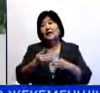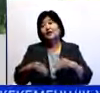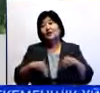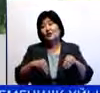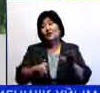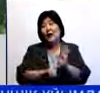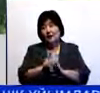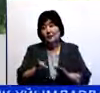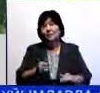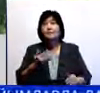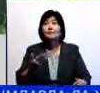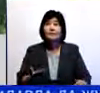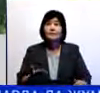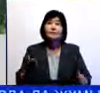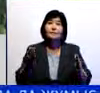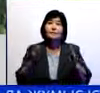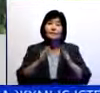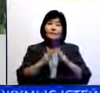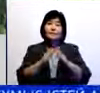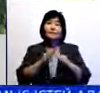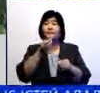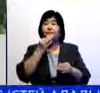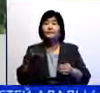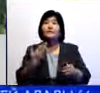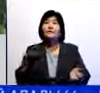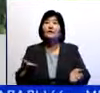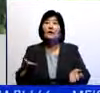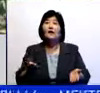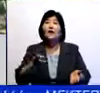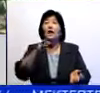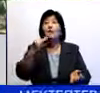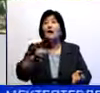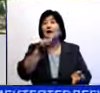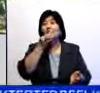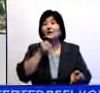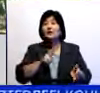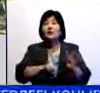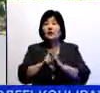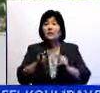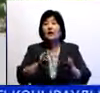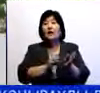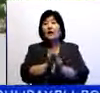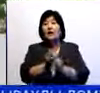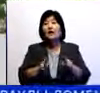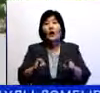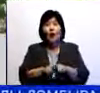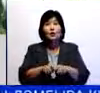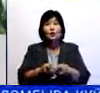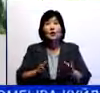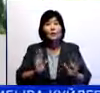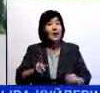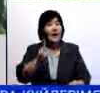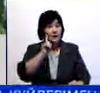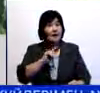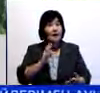қалдым. Оны үйде егіп, ертерек майдың бас кезінде жеуге болады екен. Қиярға ұқсайды, бірақ